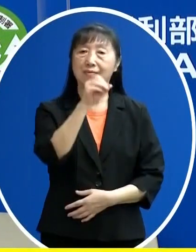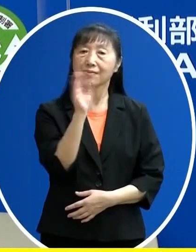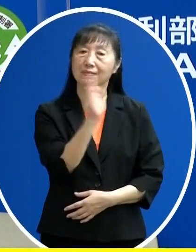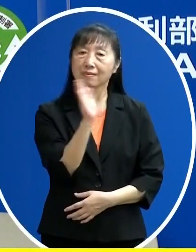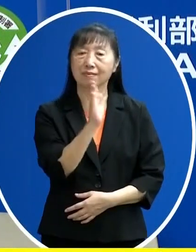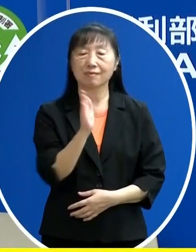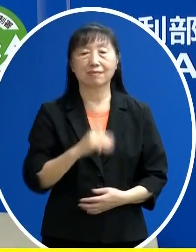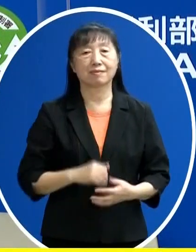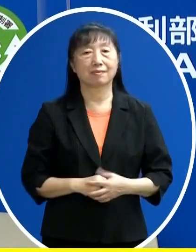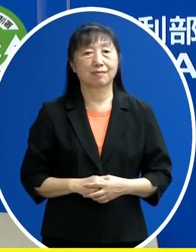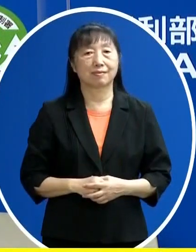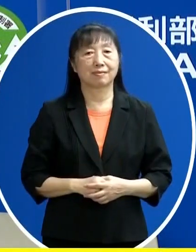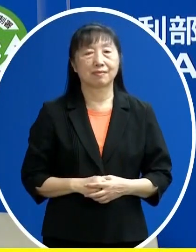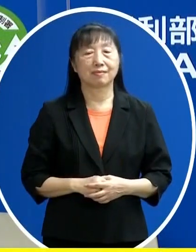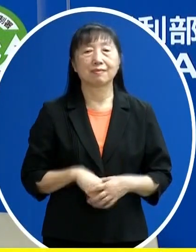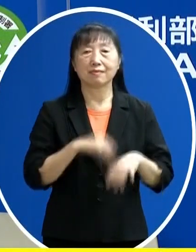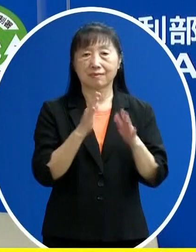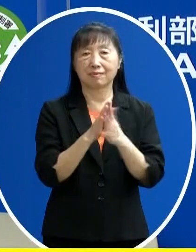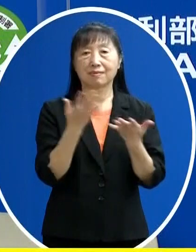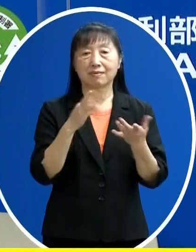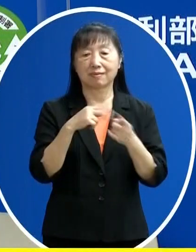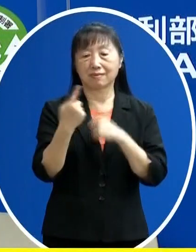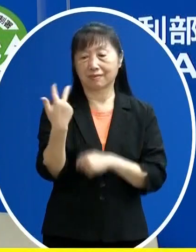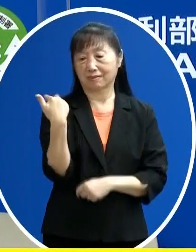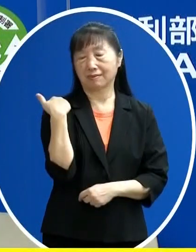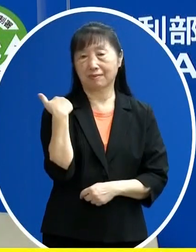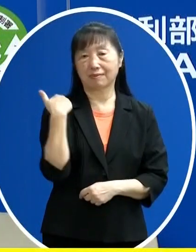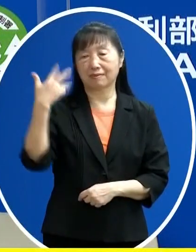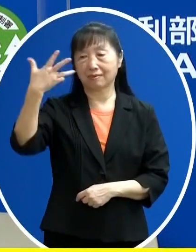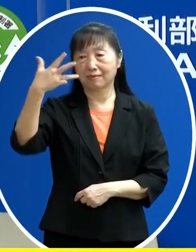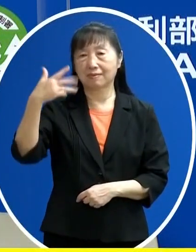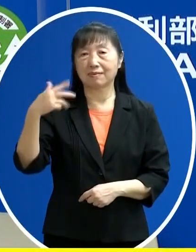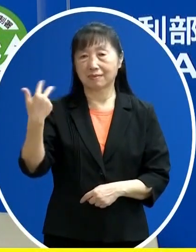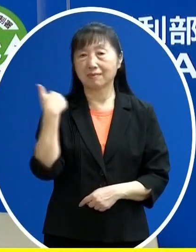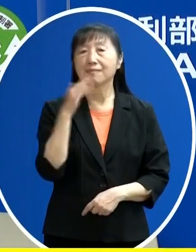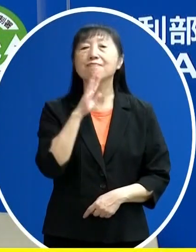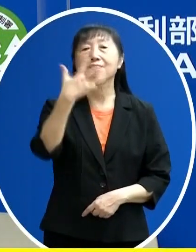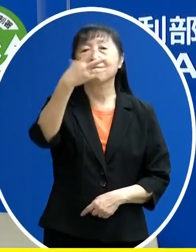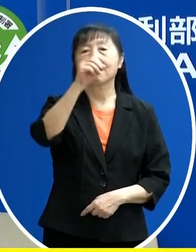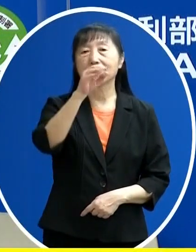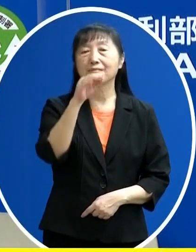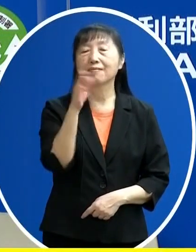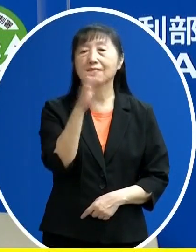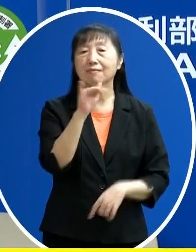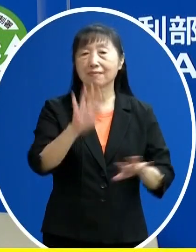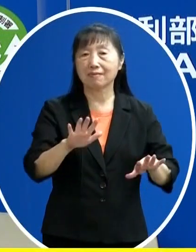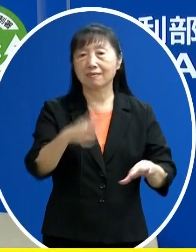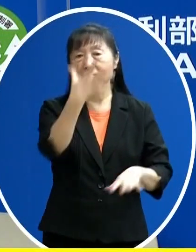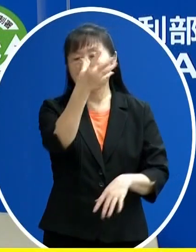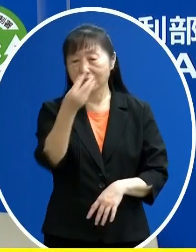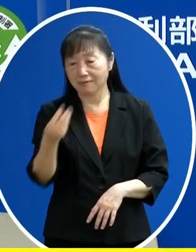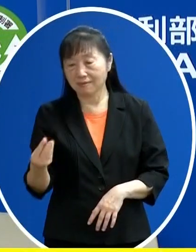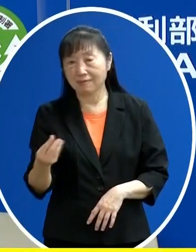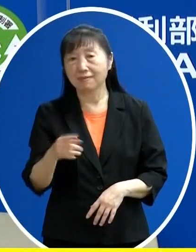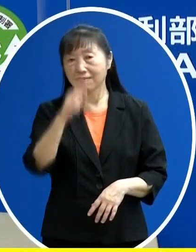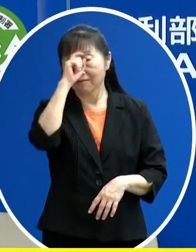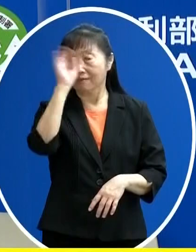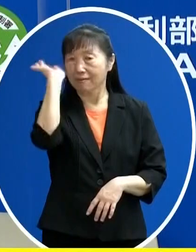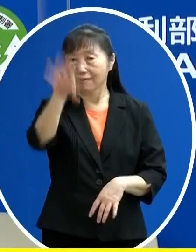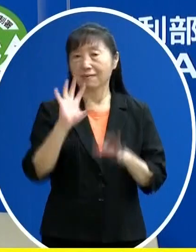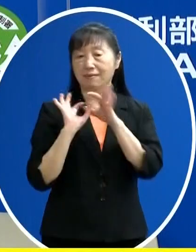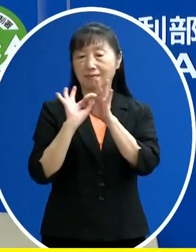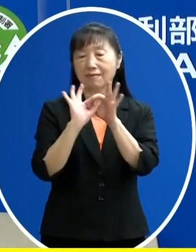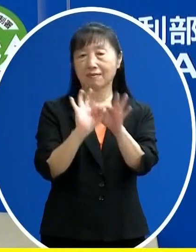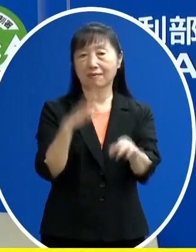这个数字当中，有明显比上周大概8万多来的减少。那希望这个趋势能够继续维持下